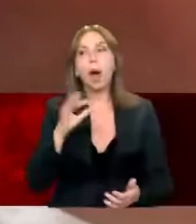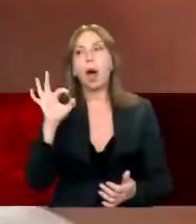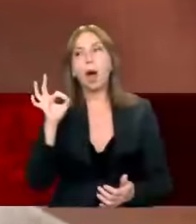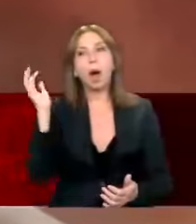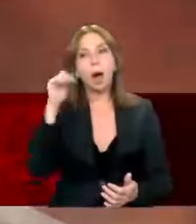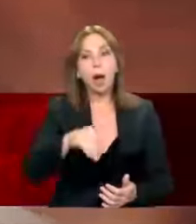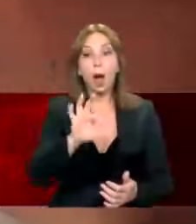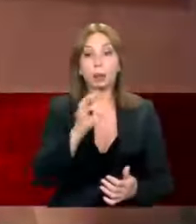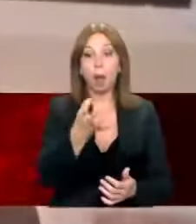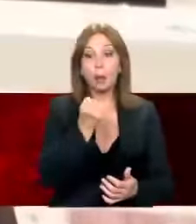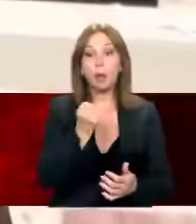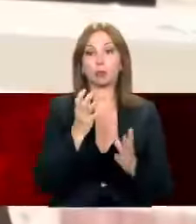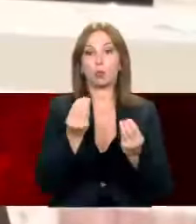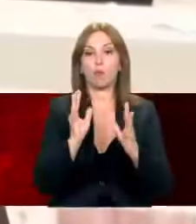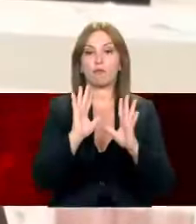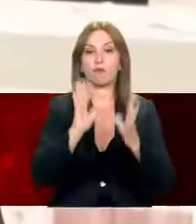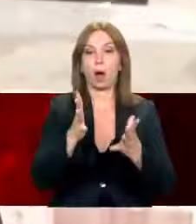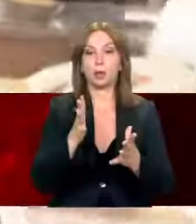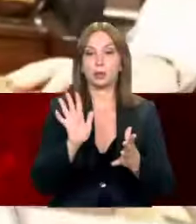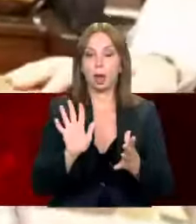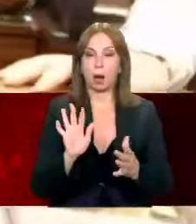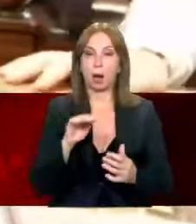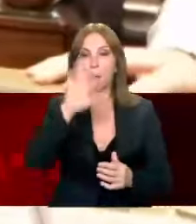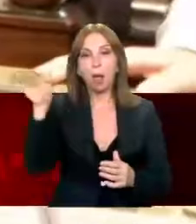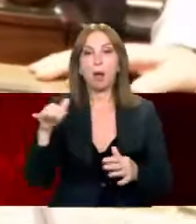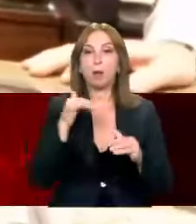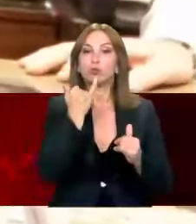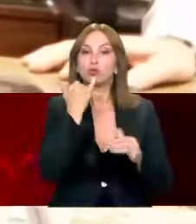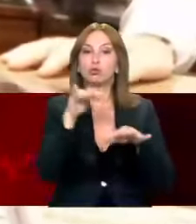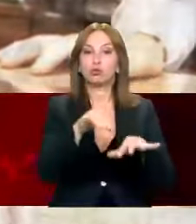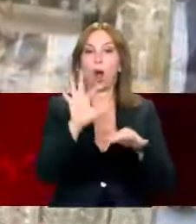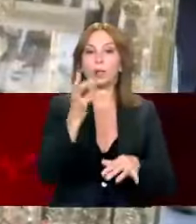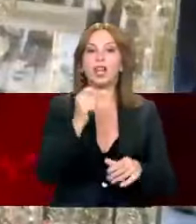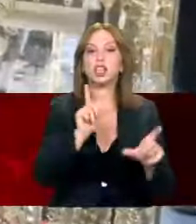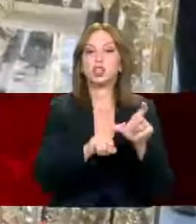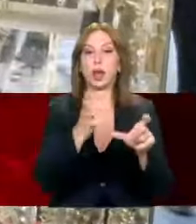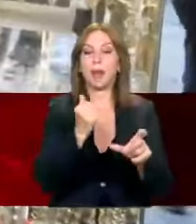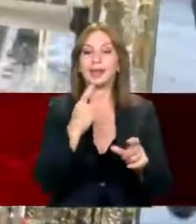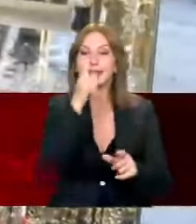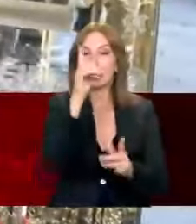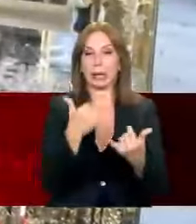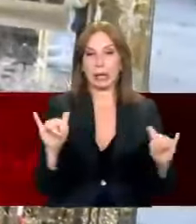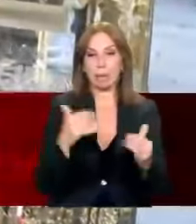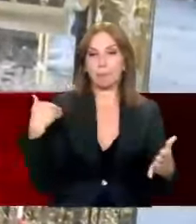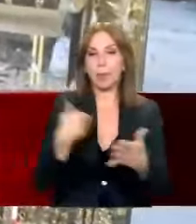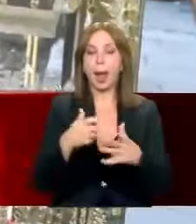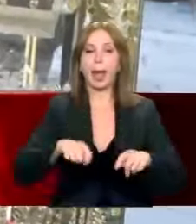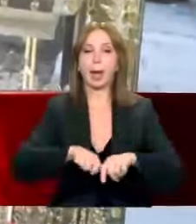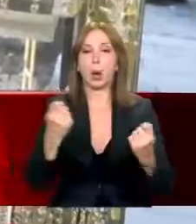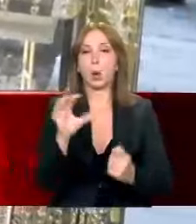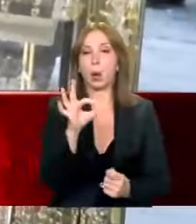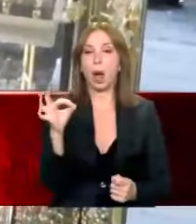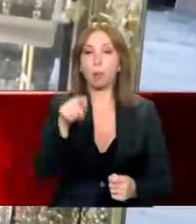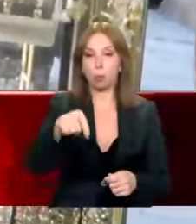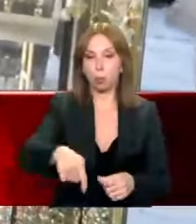bir hayli fazla kuyumcularda. Bu aralar daha çok satış var. Ben de çeyrek altın almaya geldim. Yılbaşından bu yana rekora doymuyor altın.